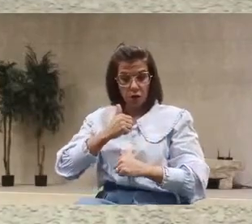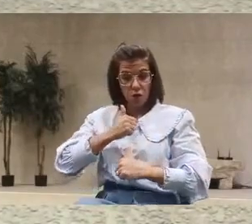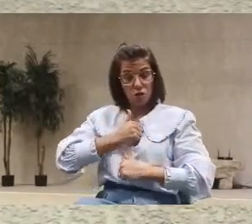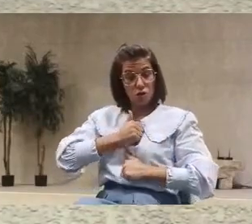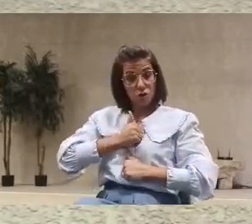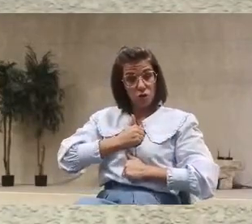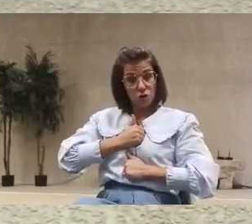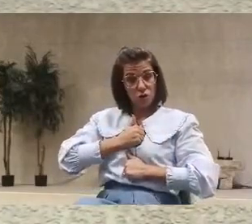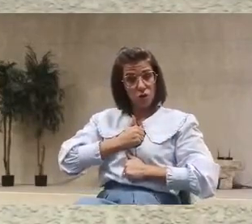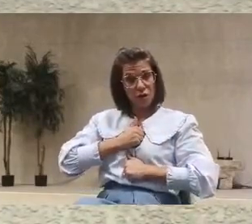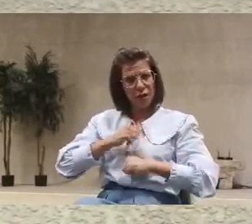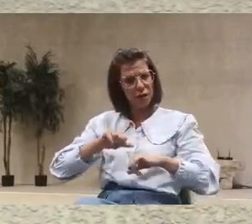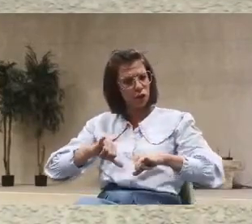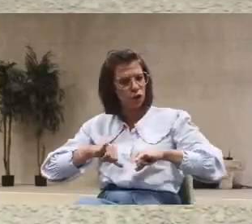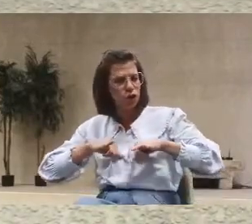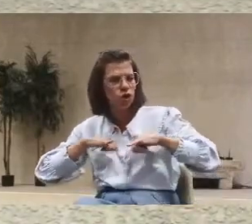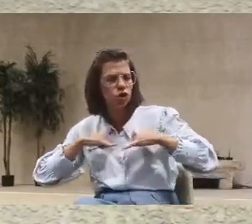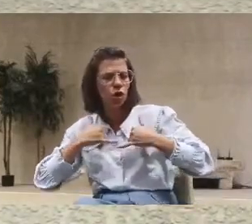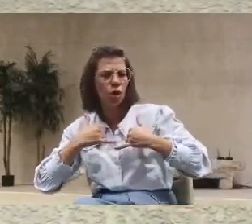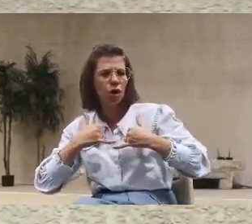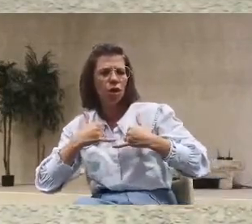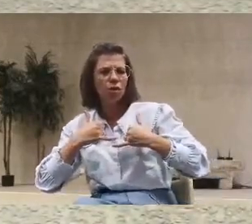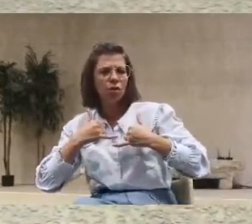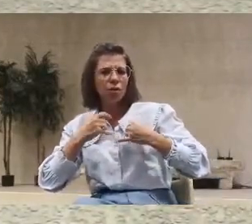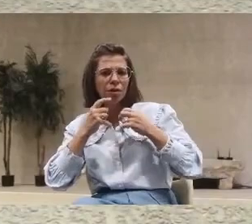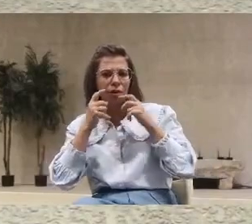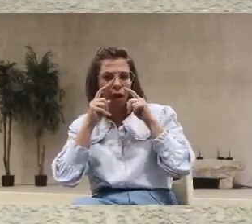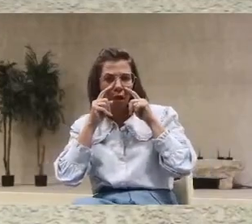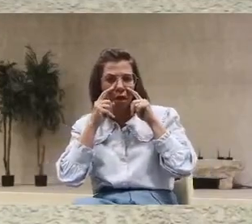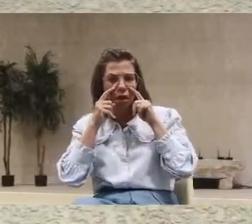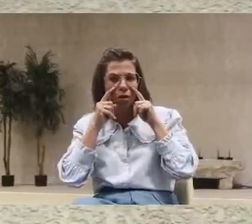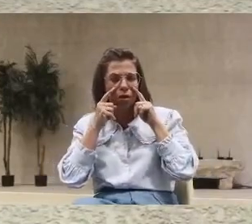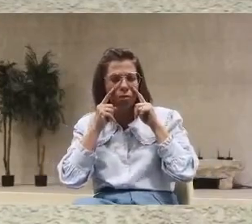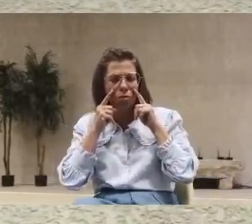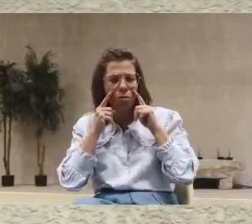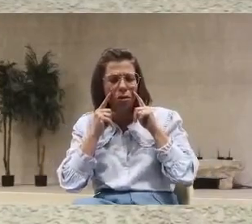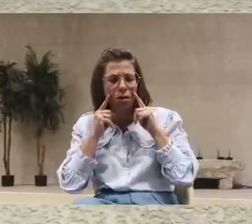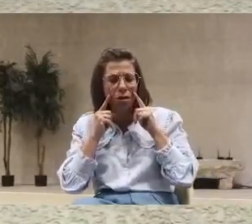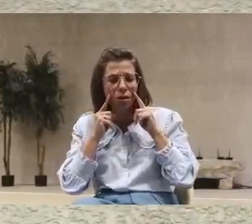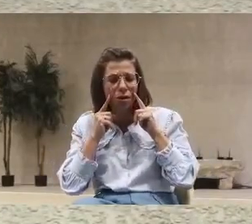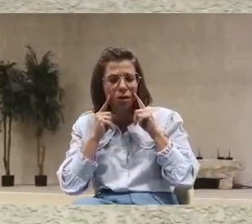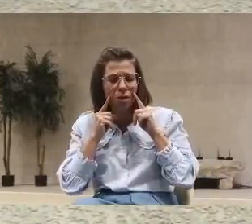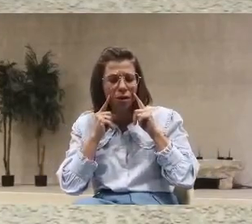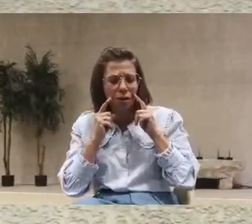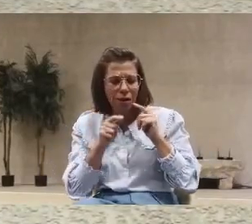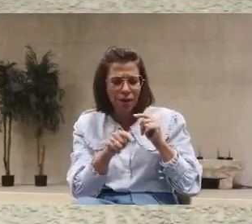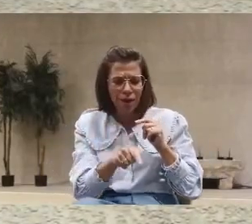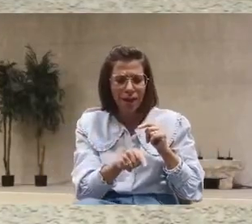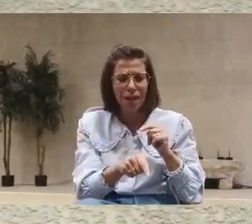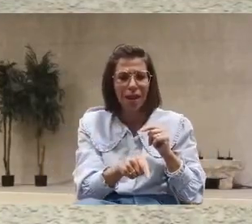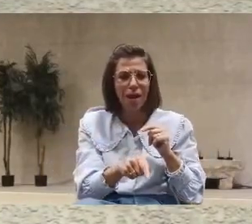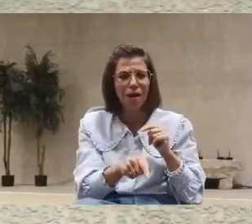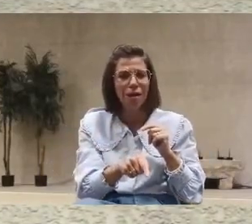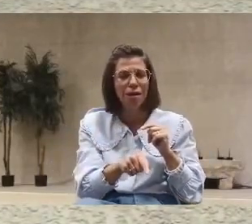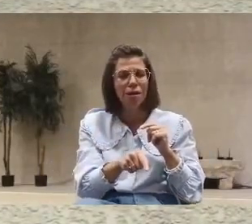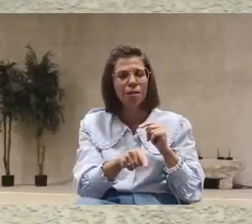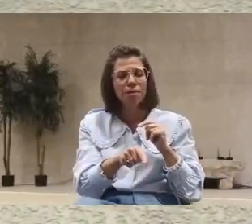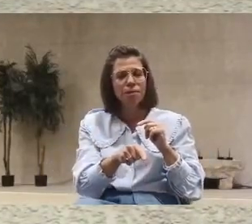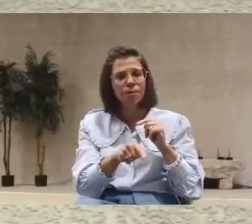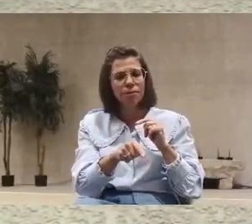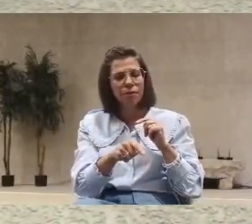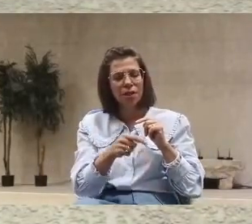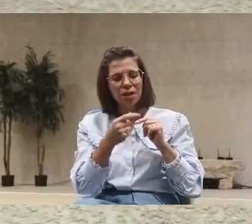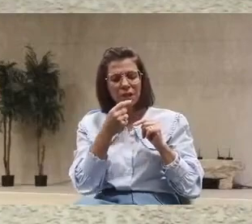parce que quand tu as prié pour moi j'ai eu la vision de ma mère ma mère priait comme ça pour moi